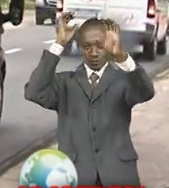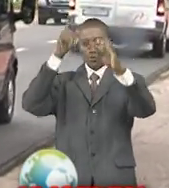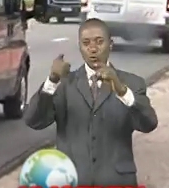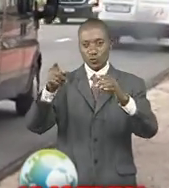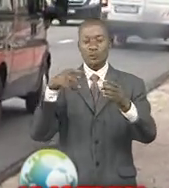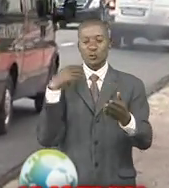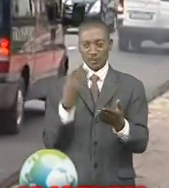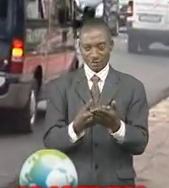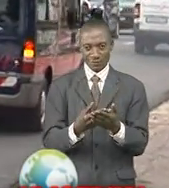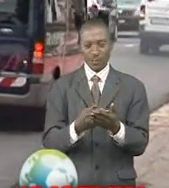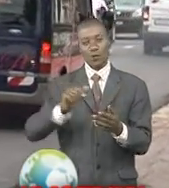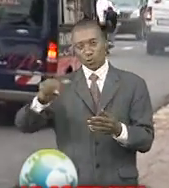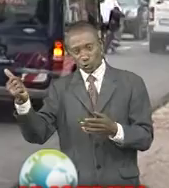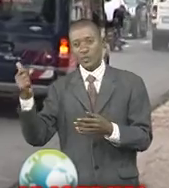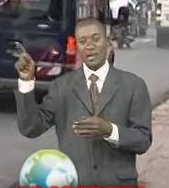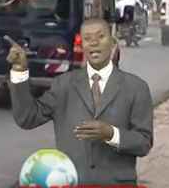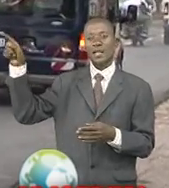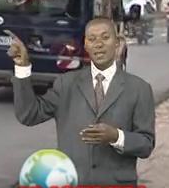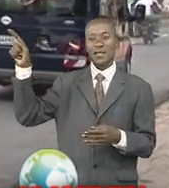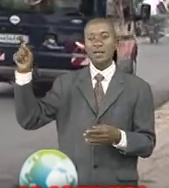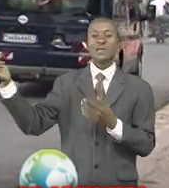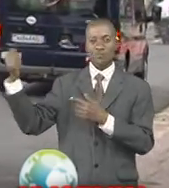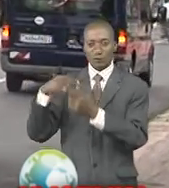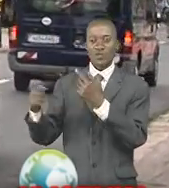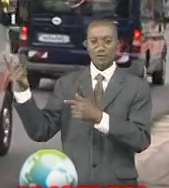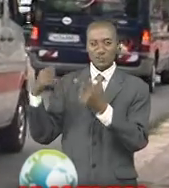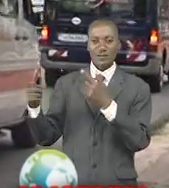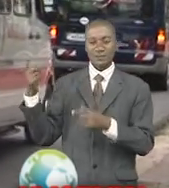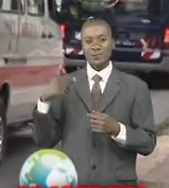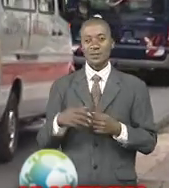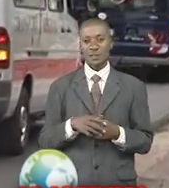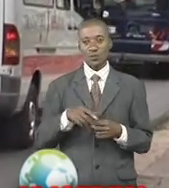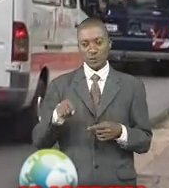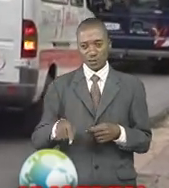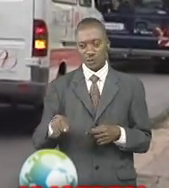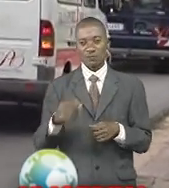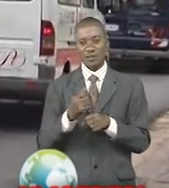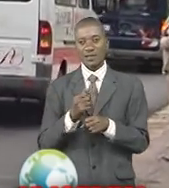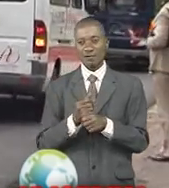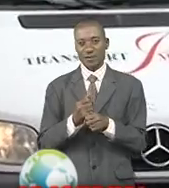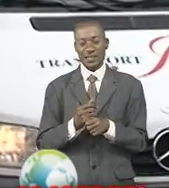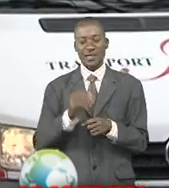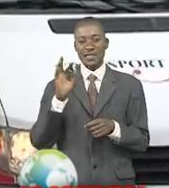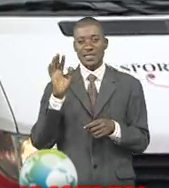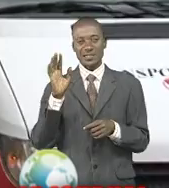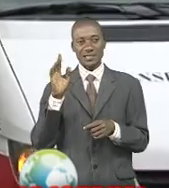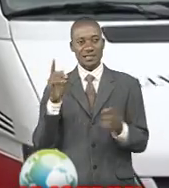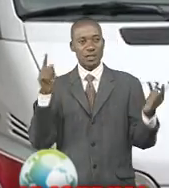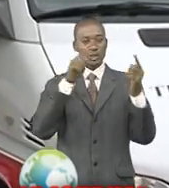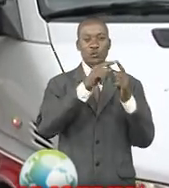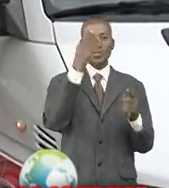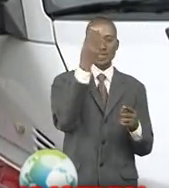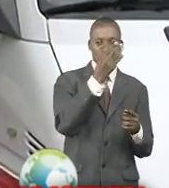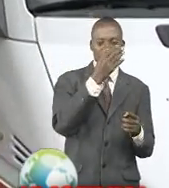Congolais. Dans un premier temps, ces autobus vont desservir les tronçons Kinshasa-Kikwit et Kinshasa-Matadi. La raison est simple,